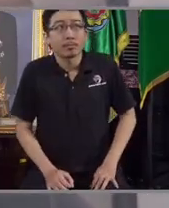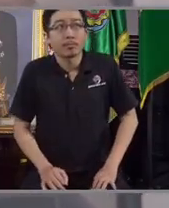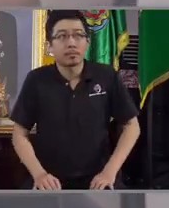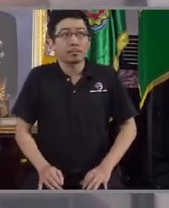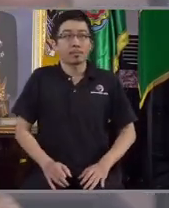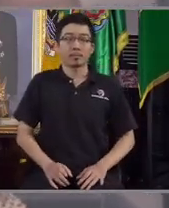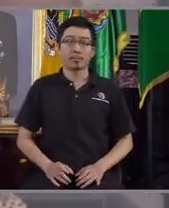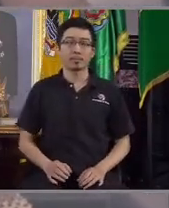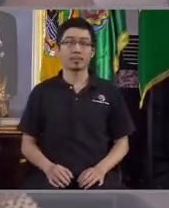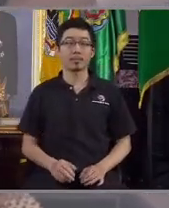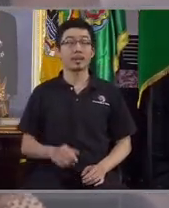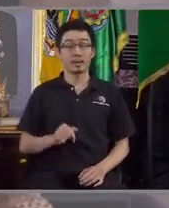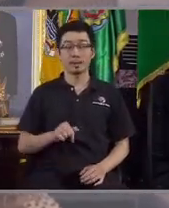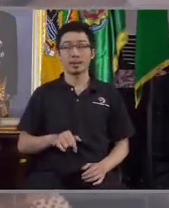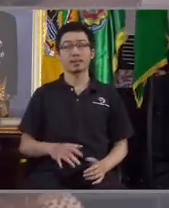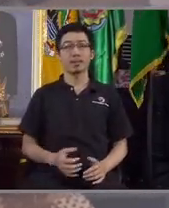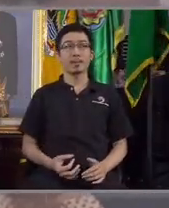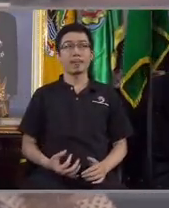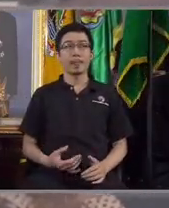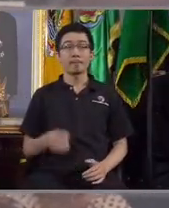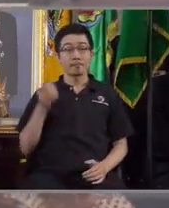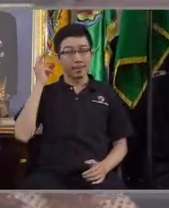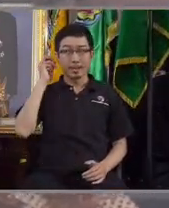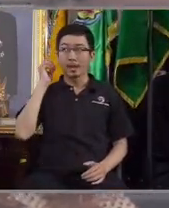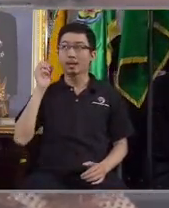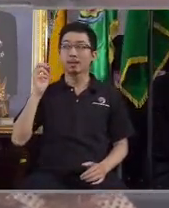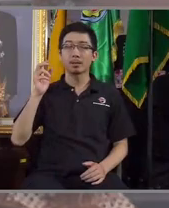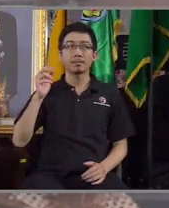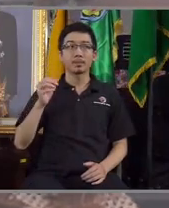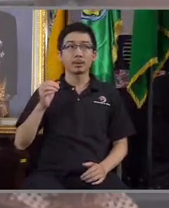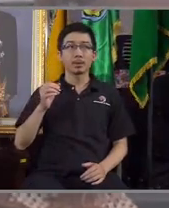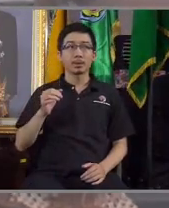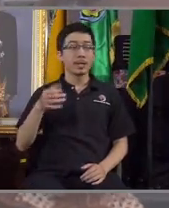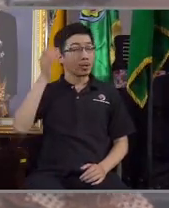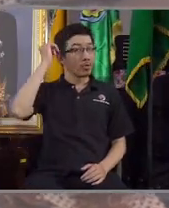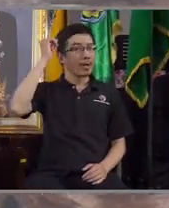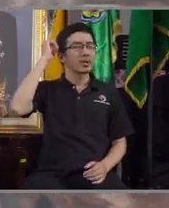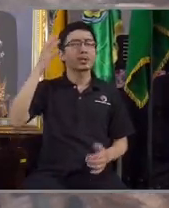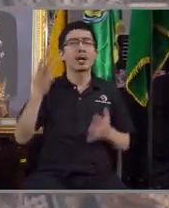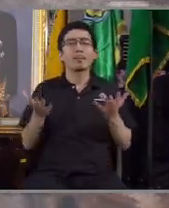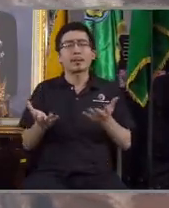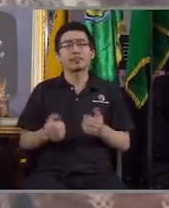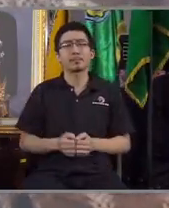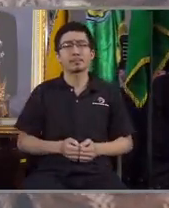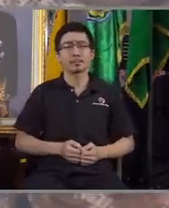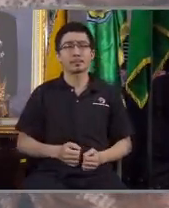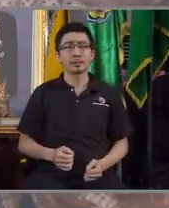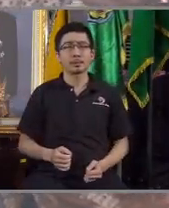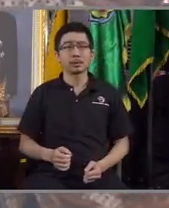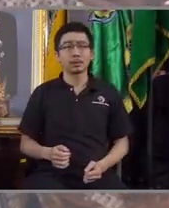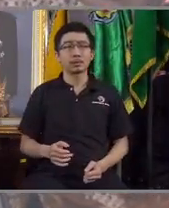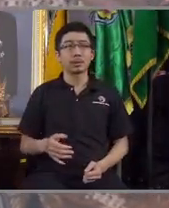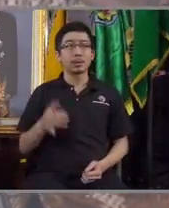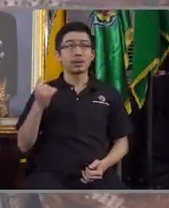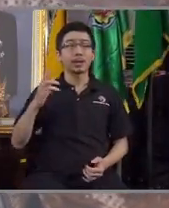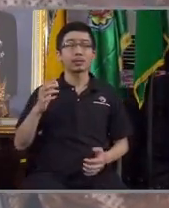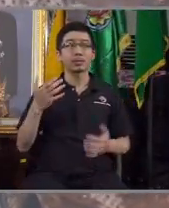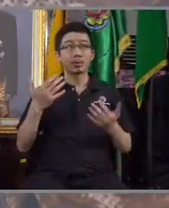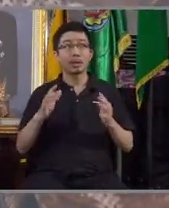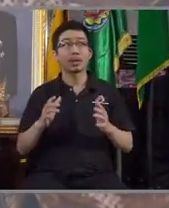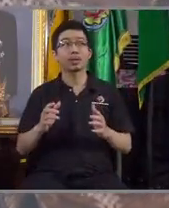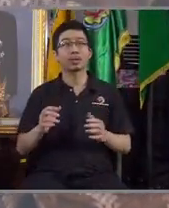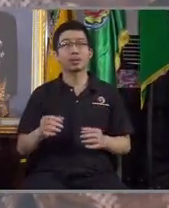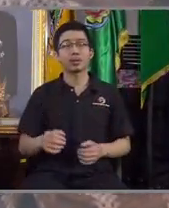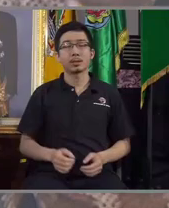itulah dia, kali ini kita akan mendengarkan bersama inovasi-inovasi apa saja yang sudah